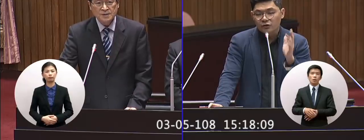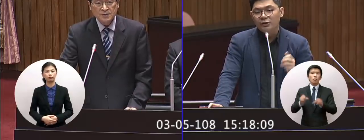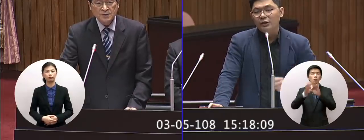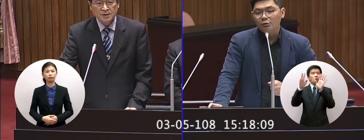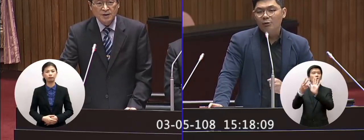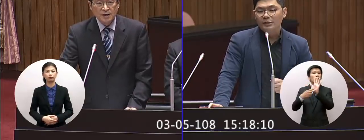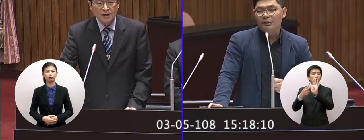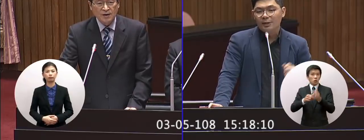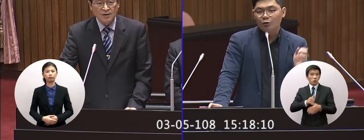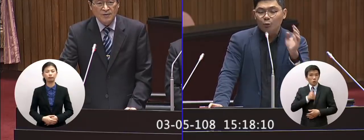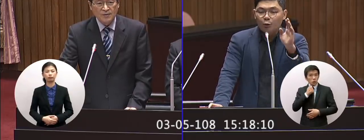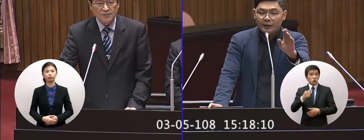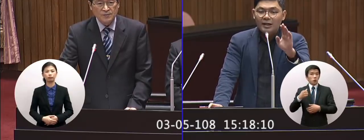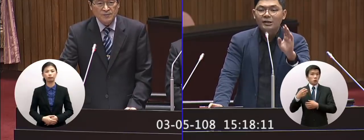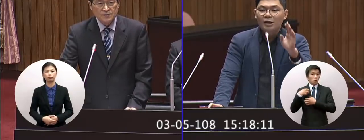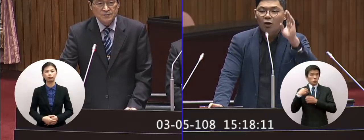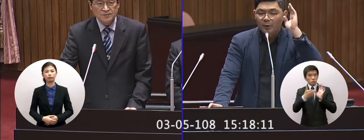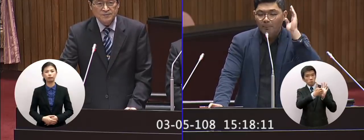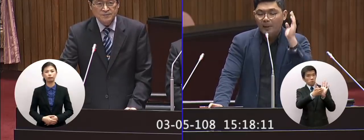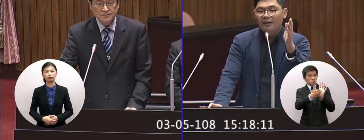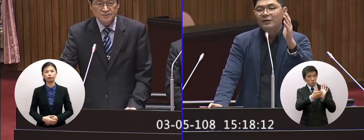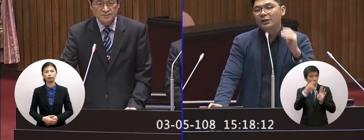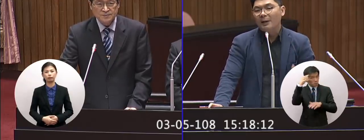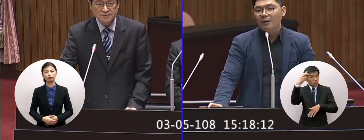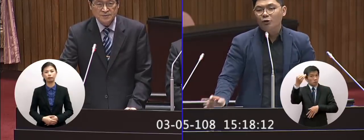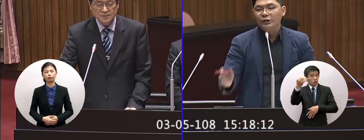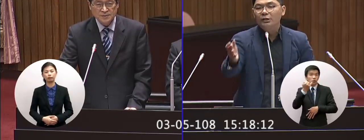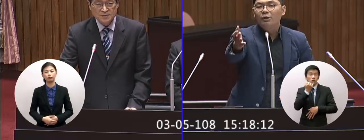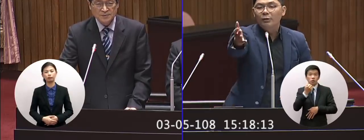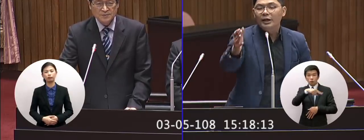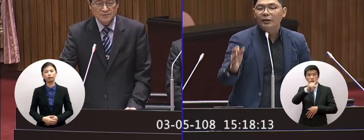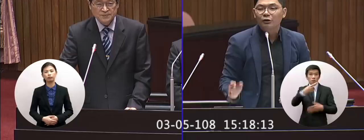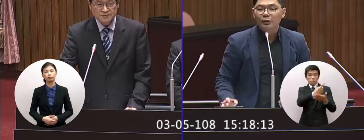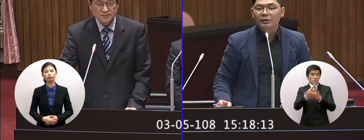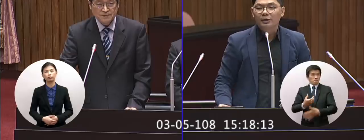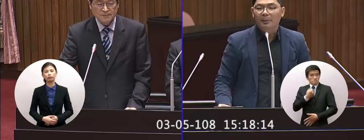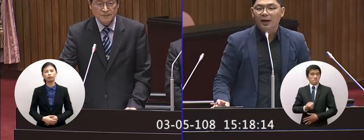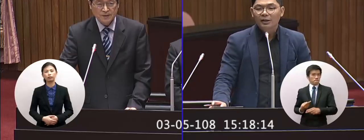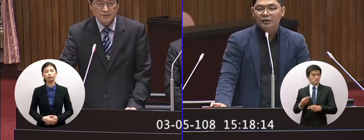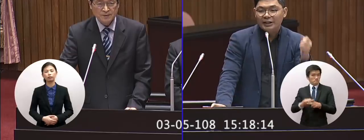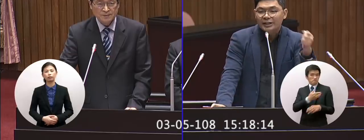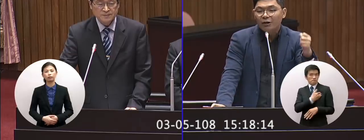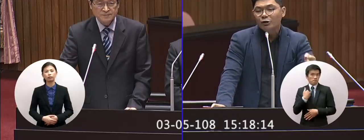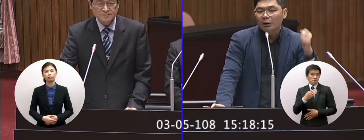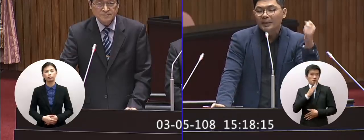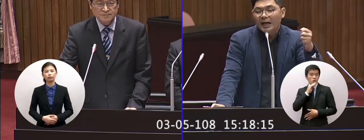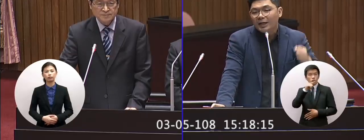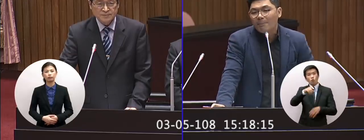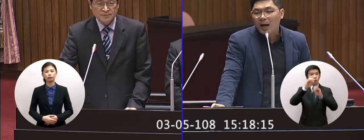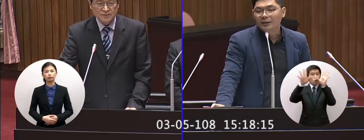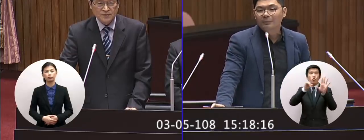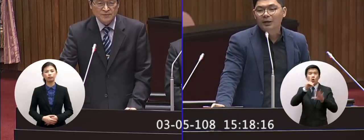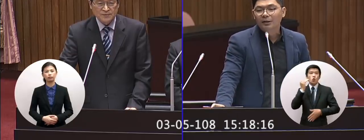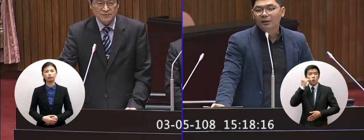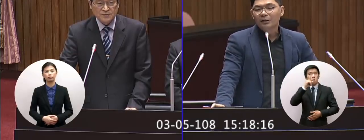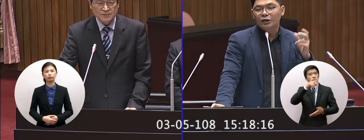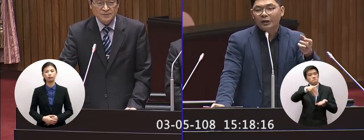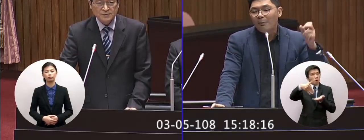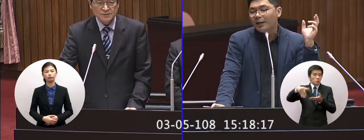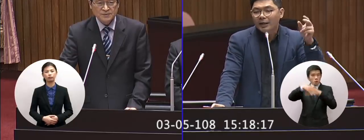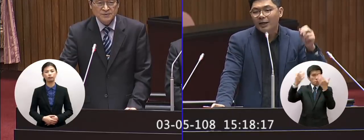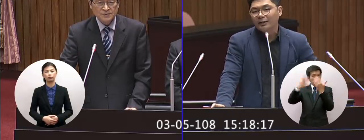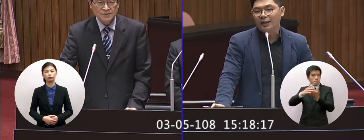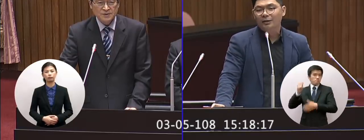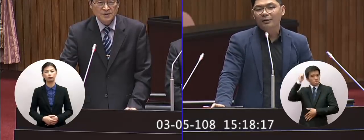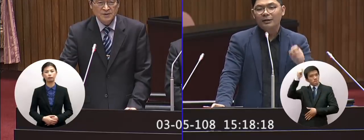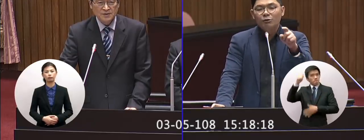到底实际的状况是怎么样？我当然知道我们有100%的决心，院长你也宣誓了嘛，一支扫帚让我们开起来拍，对不对？石